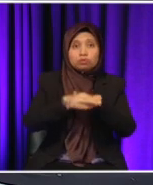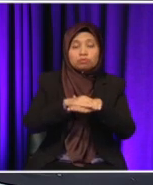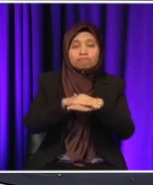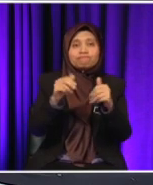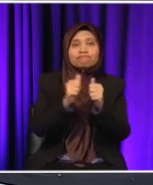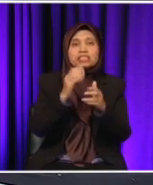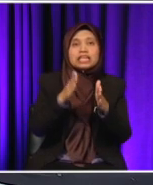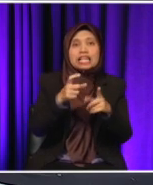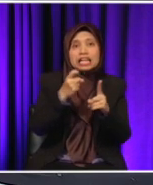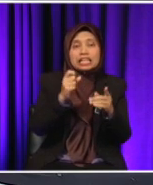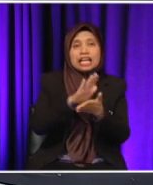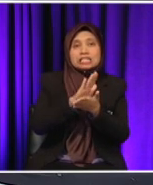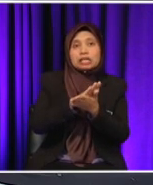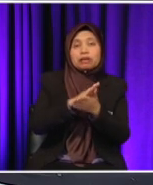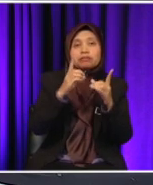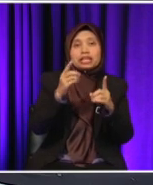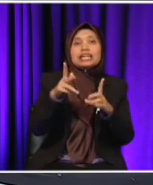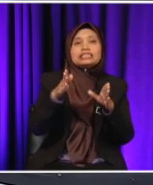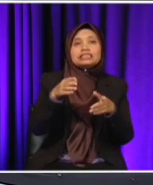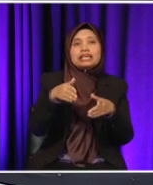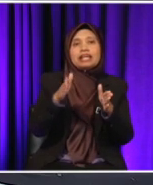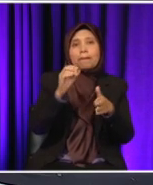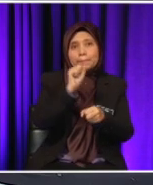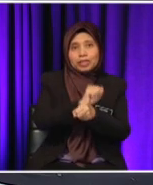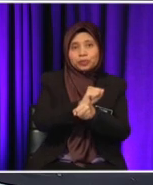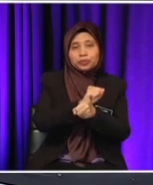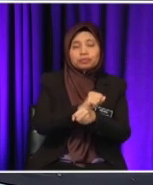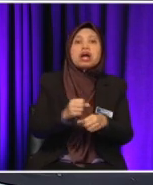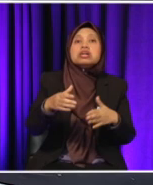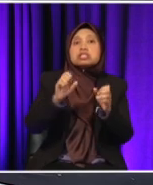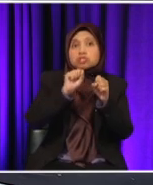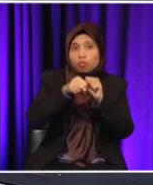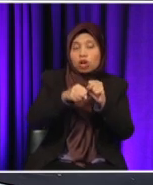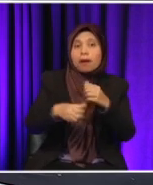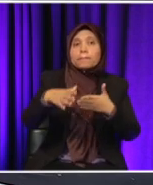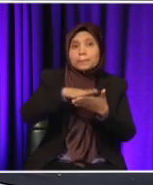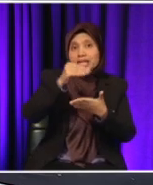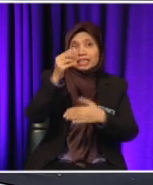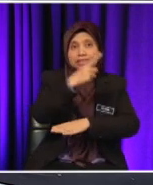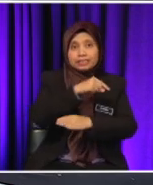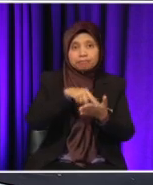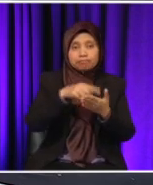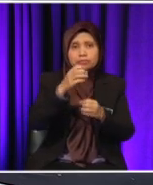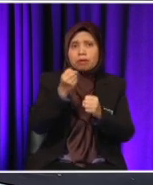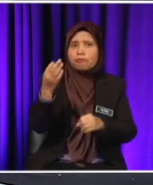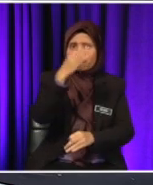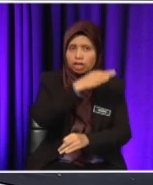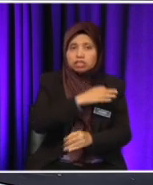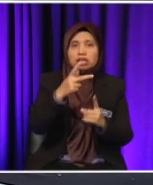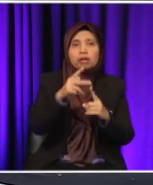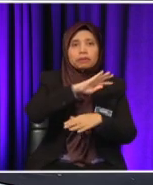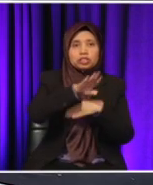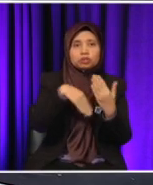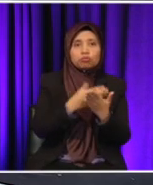dari sekolah kebangsaan pernikahan khas Jalan Batu Kuala Lumpur mudah-mudahan pembelajaran hari ini memberi manfaat untuk semua dapat kita